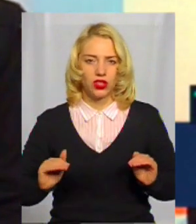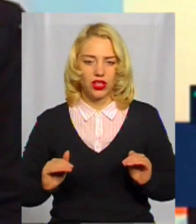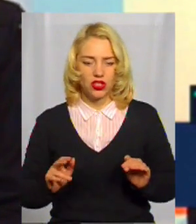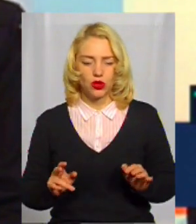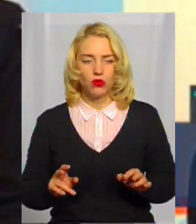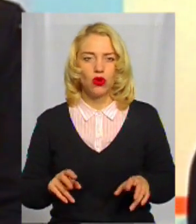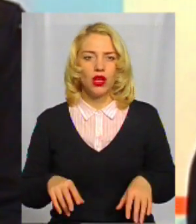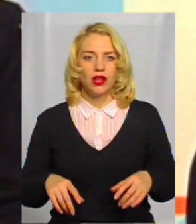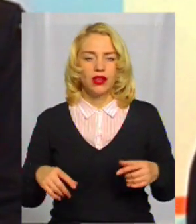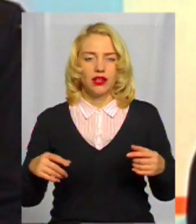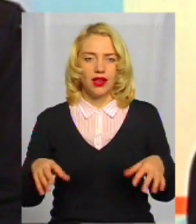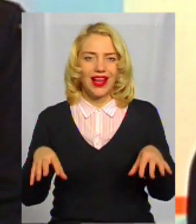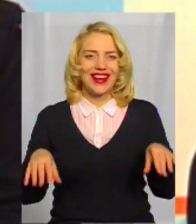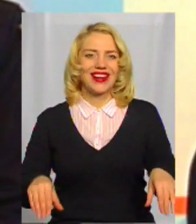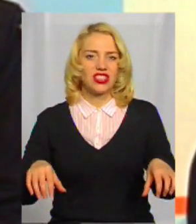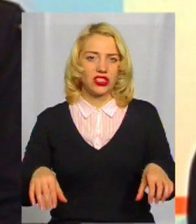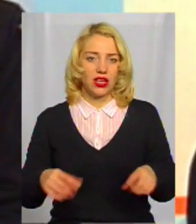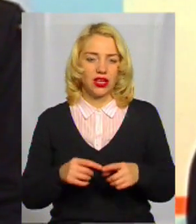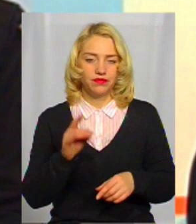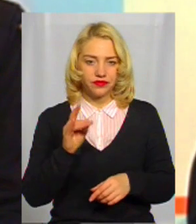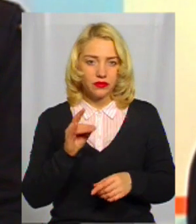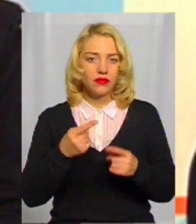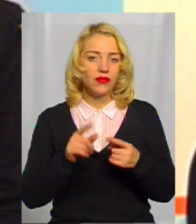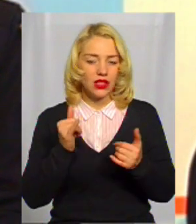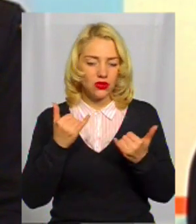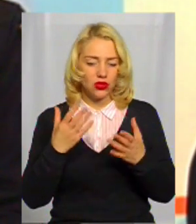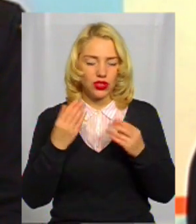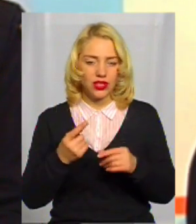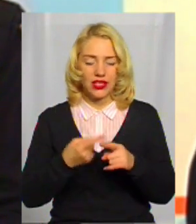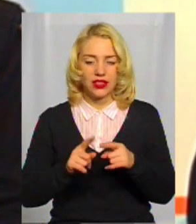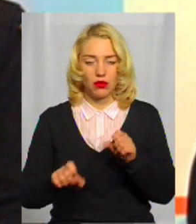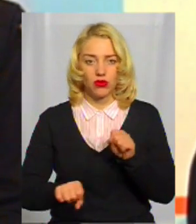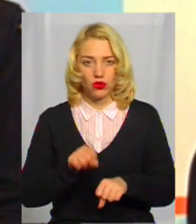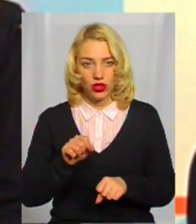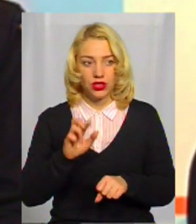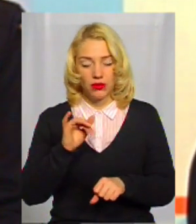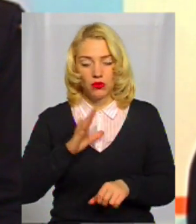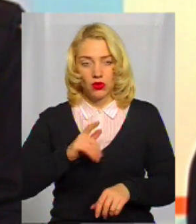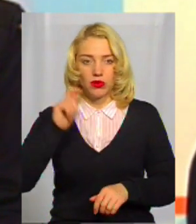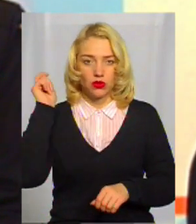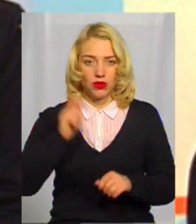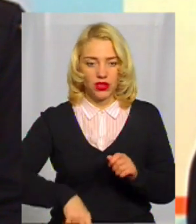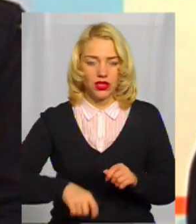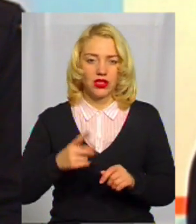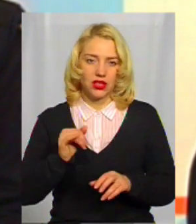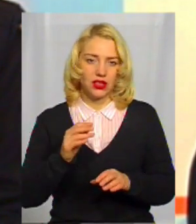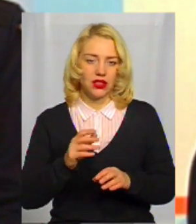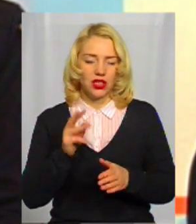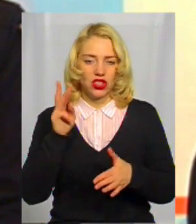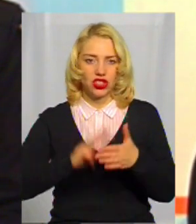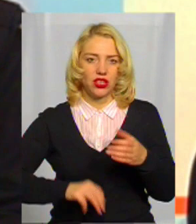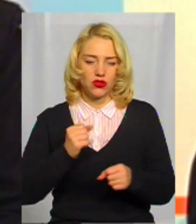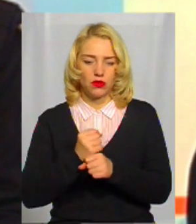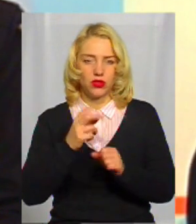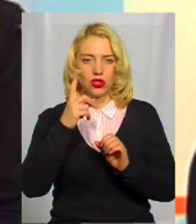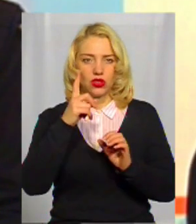травми відбуваються такі. На сьогоднішній день законодавством за дане правопорушення, скажімо, могли зупинитись, скласти дитині протокол за статтею 125, це